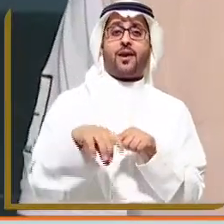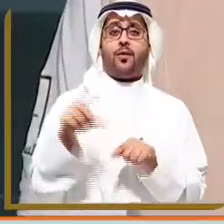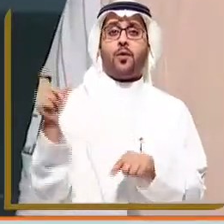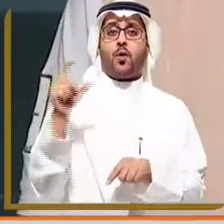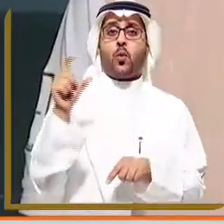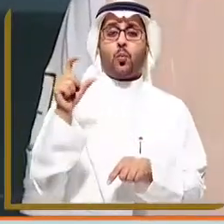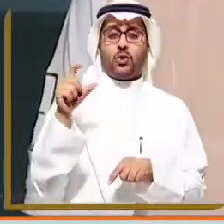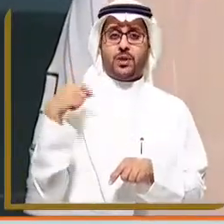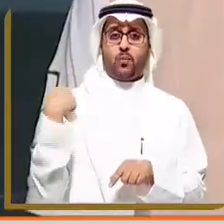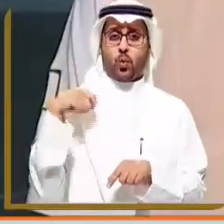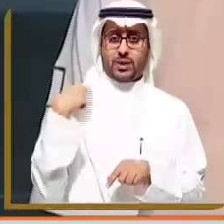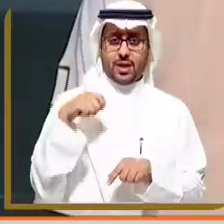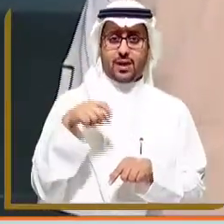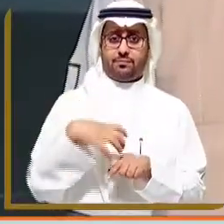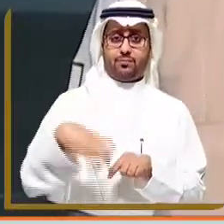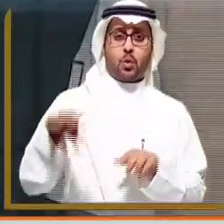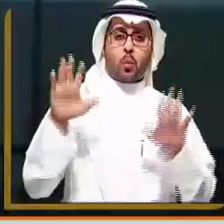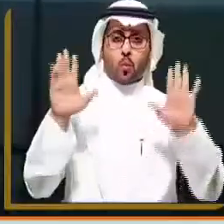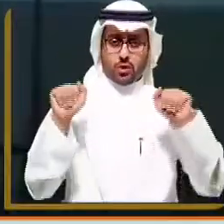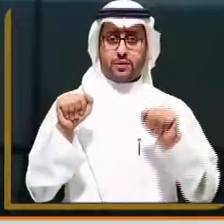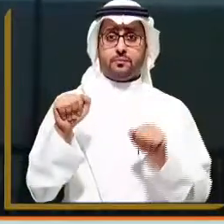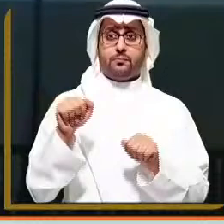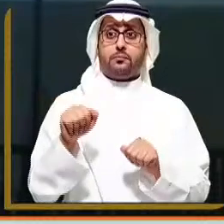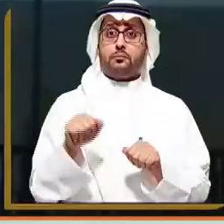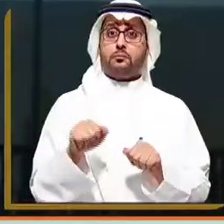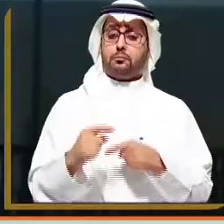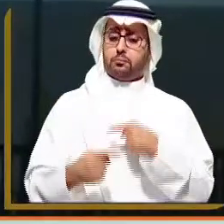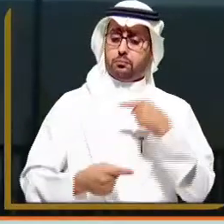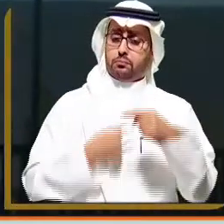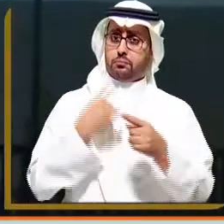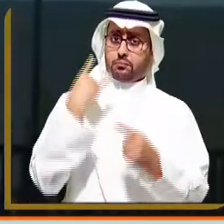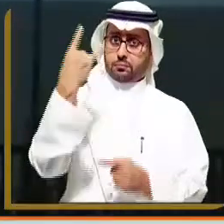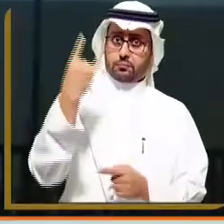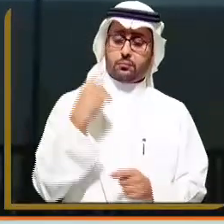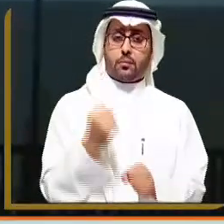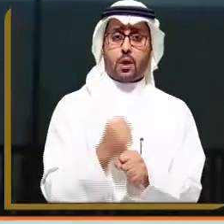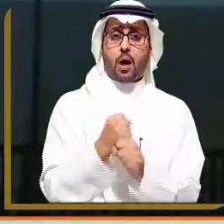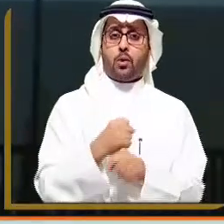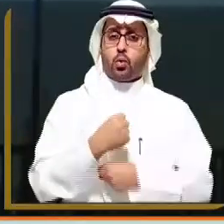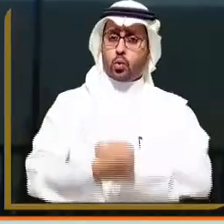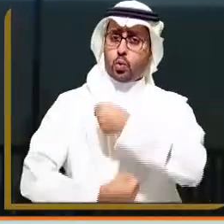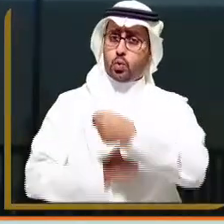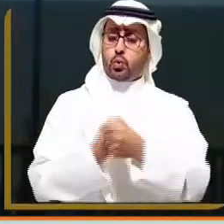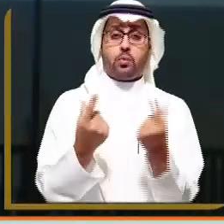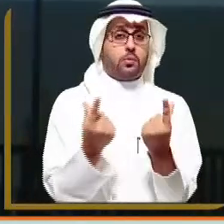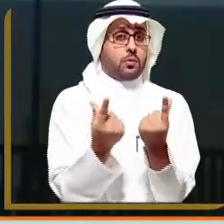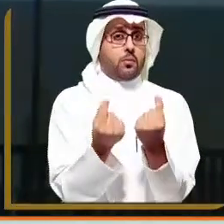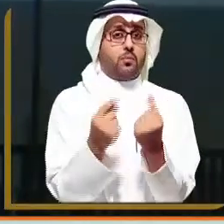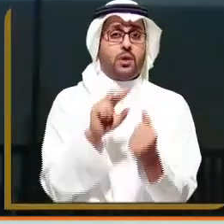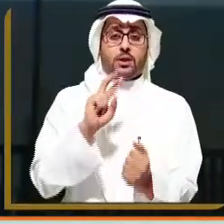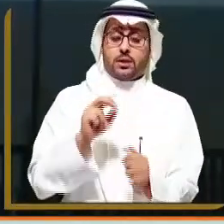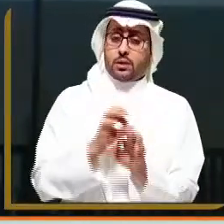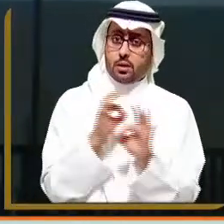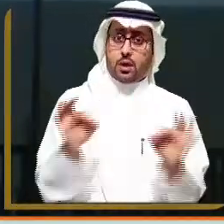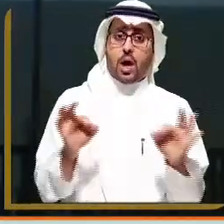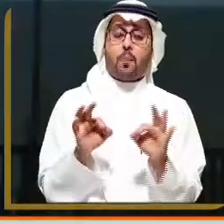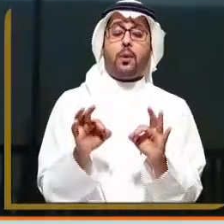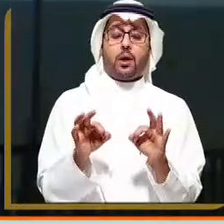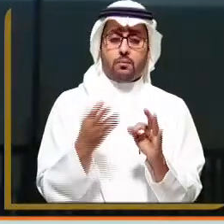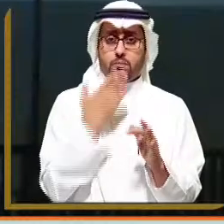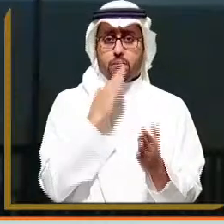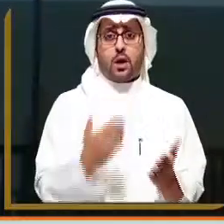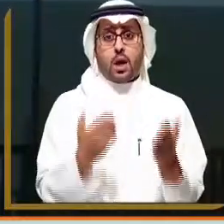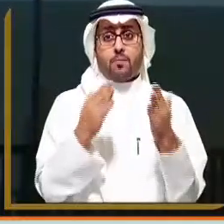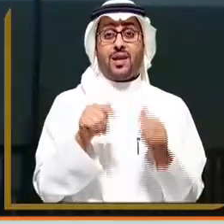الاسلاميه والدعوه والارشاد بمنطقه المدينه المنوره يقوم باجراءات مكثفه خلال هذه الايام في جميع المساجد في